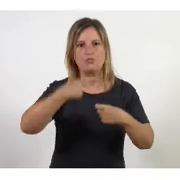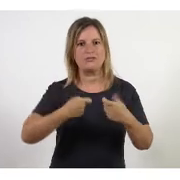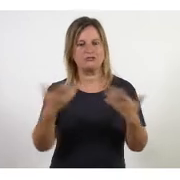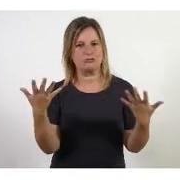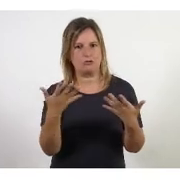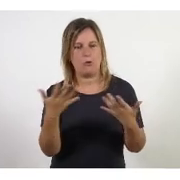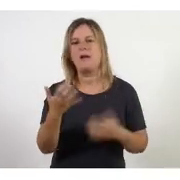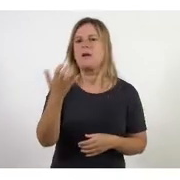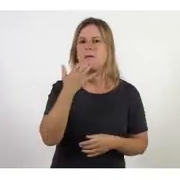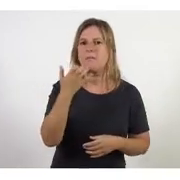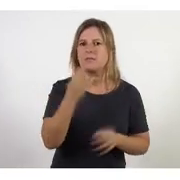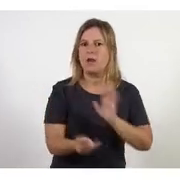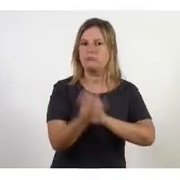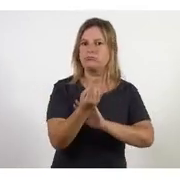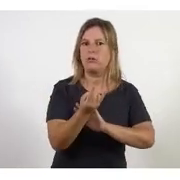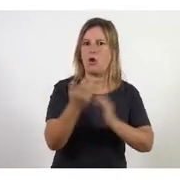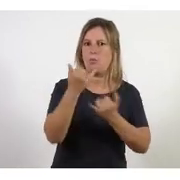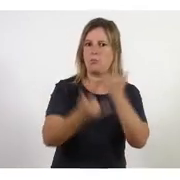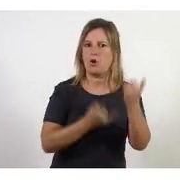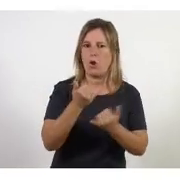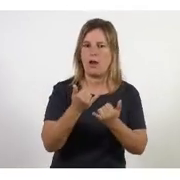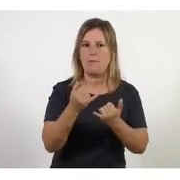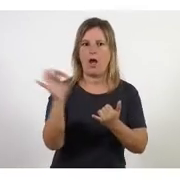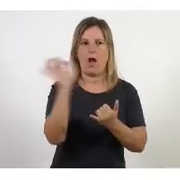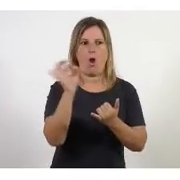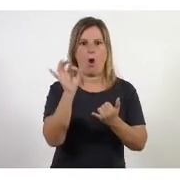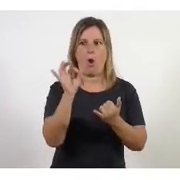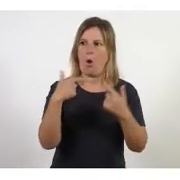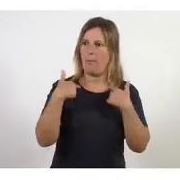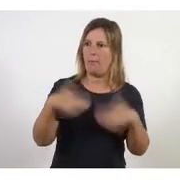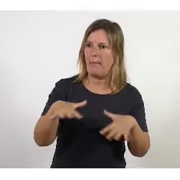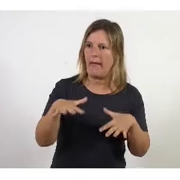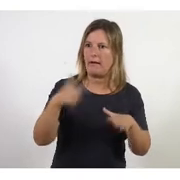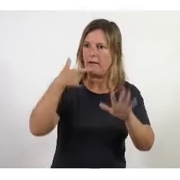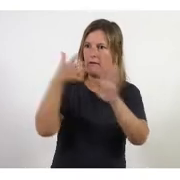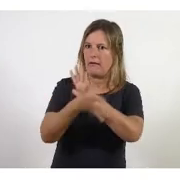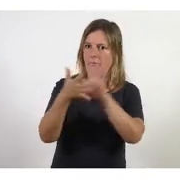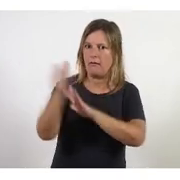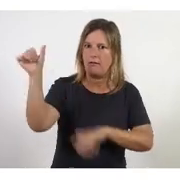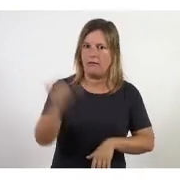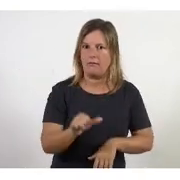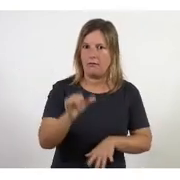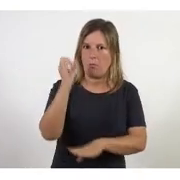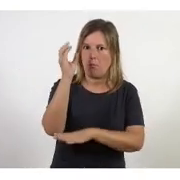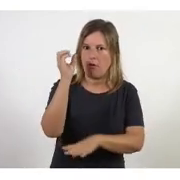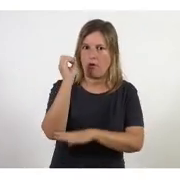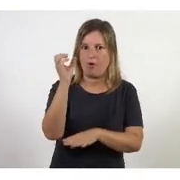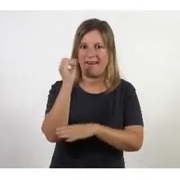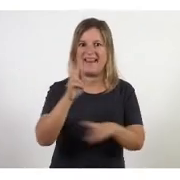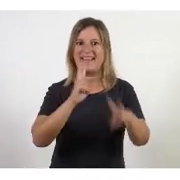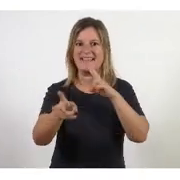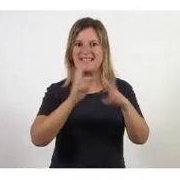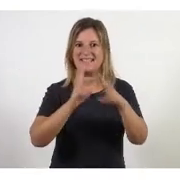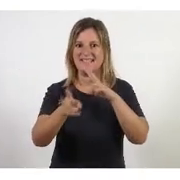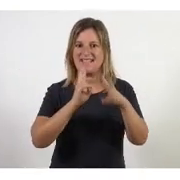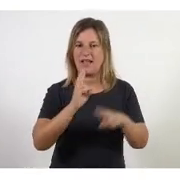si teniu algun problema o si us perdeu durant alguna de les explicacions del nostre ponent. A través del chat ens